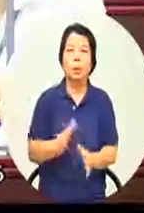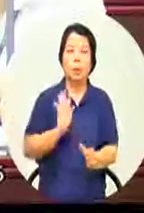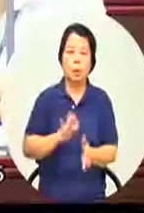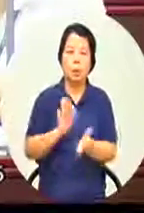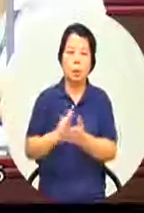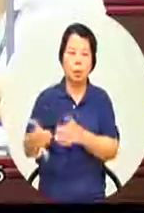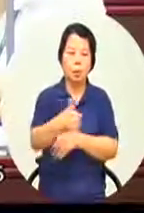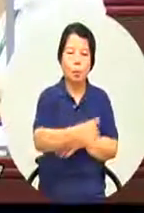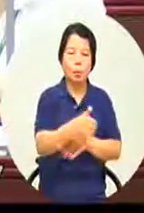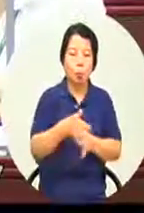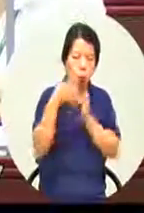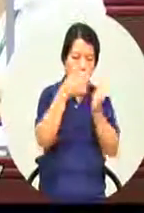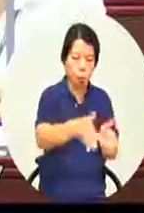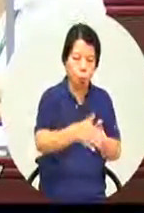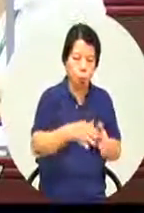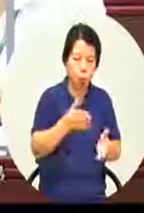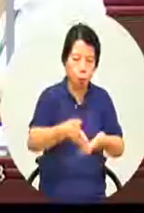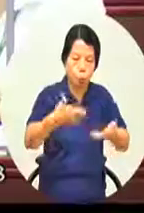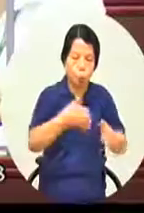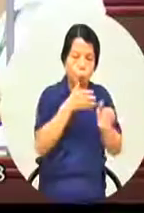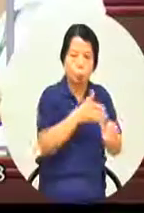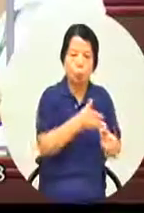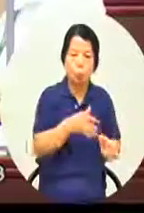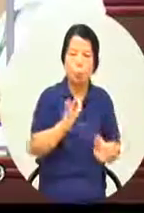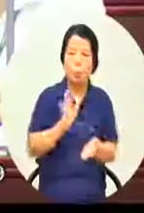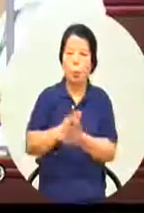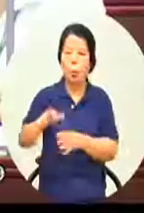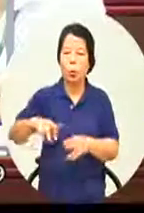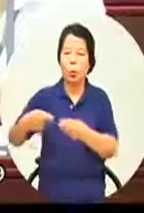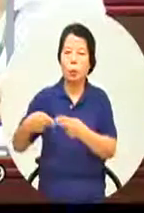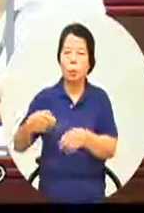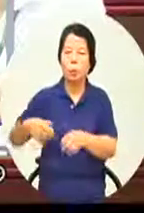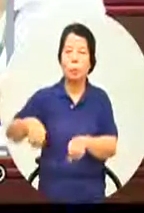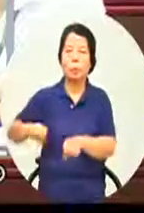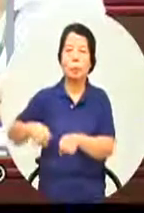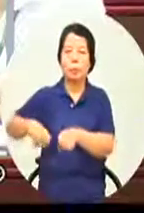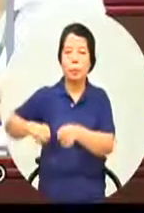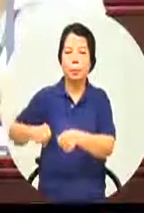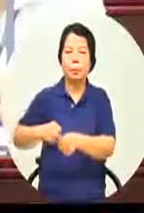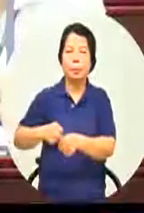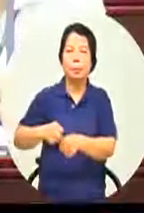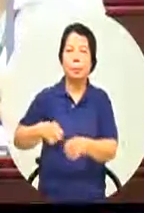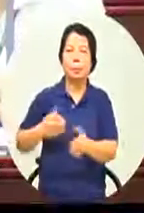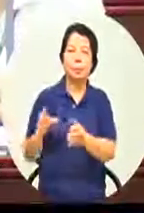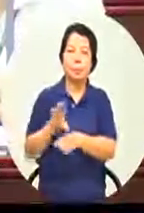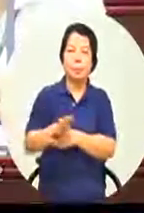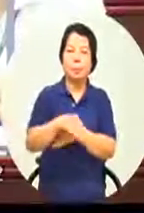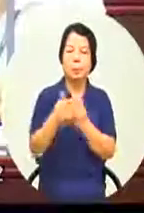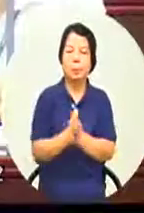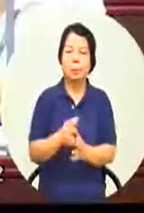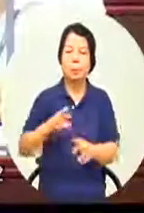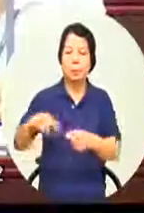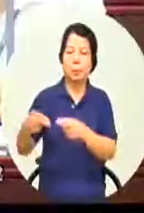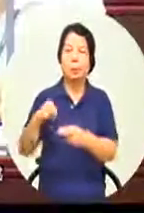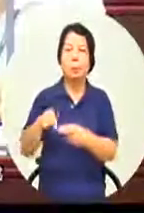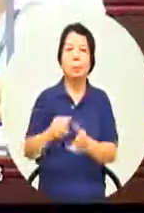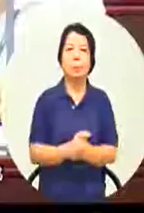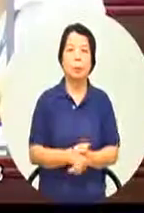要使用到原来的小车跟机车，改由公共运输哈。那当然这分成两个阶段，因